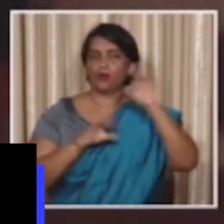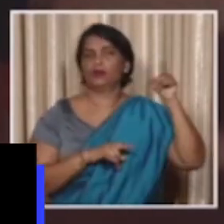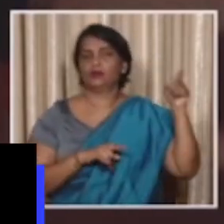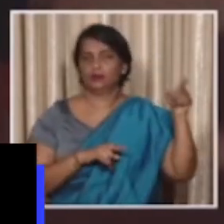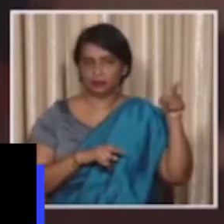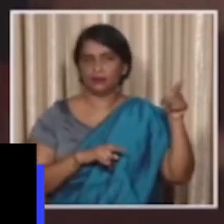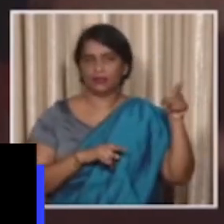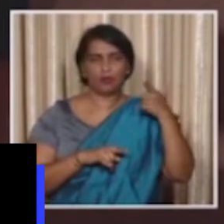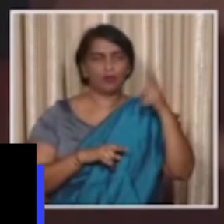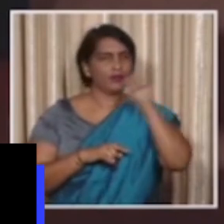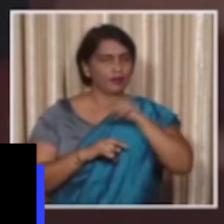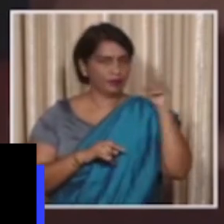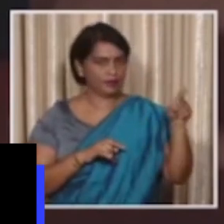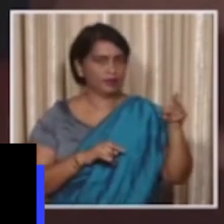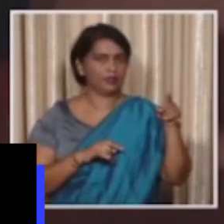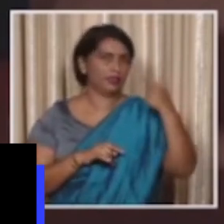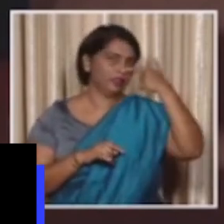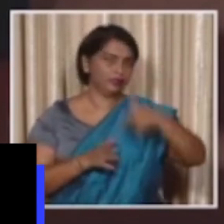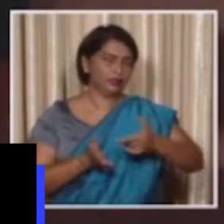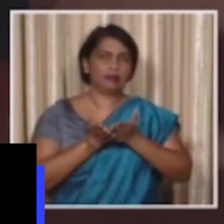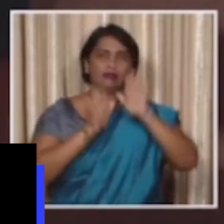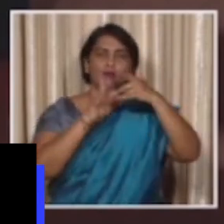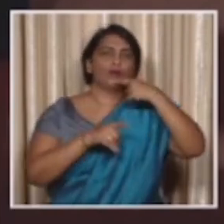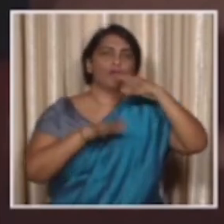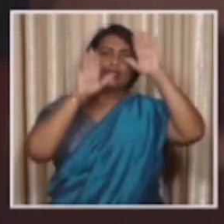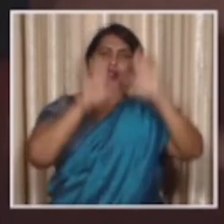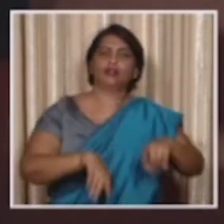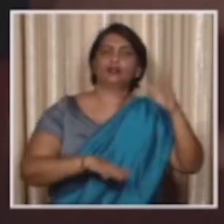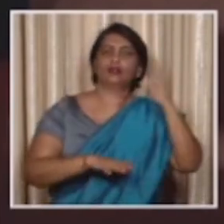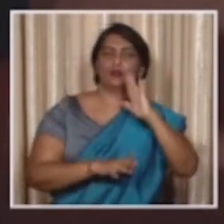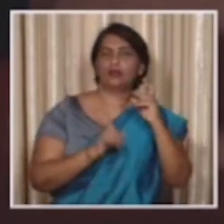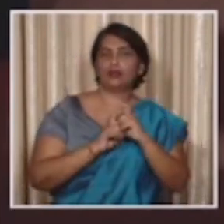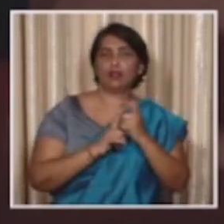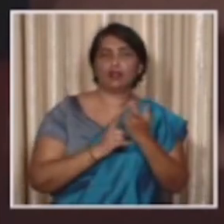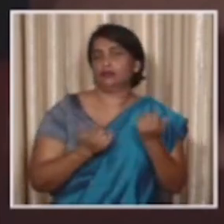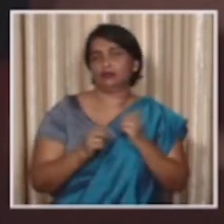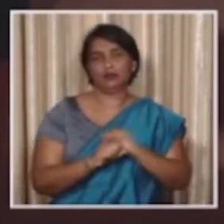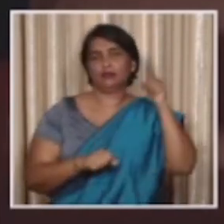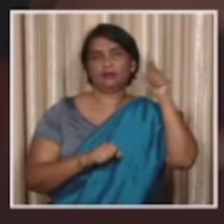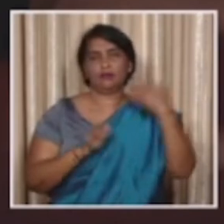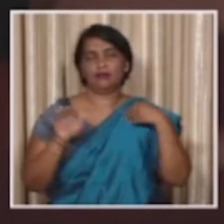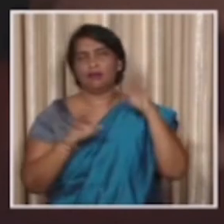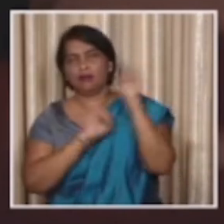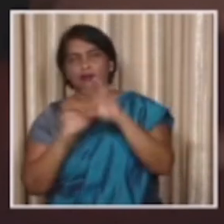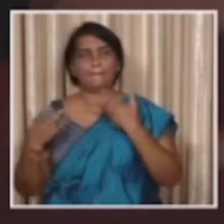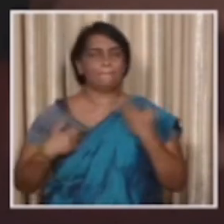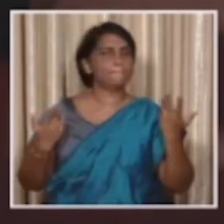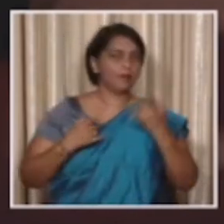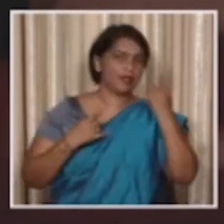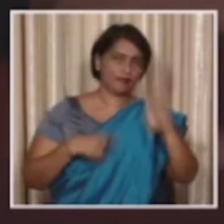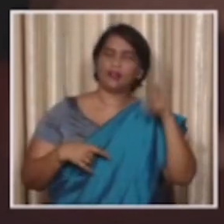තියෙනවා. මාලදිවයිනෙත් තෙල් නැවටික ඇවිල්ලා මුහුදේ තියන් ඉන්න විදේශ සංචිත නැතුව ඒ රටට ඇතුල් කරගන්න.